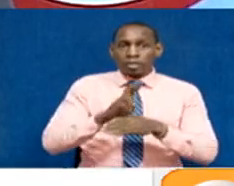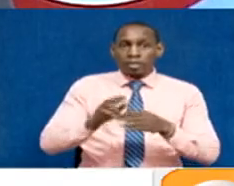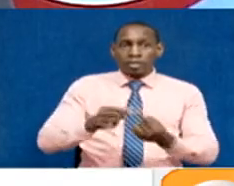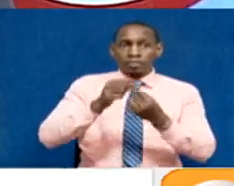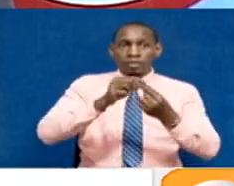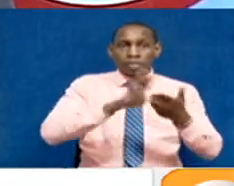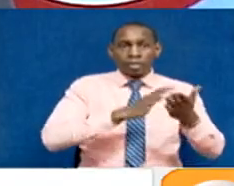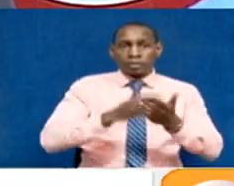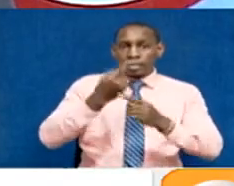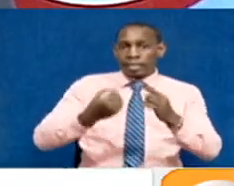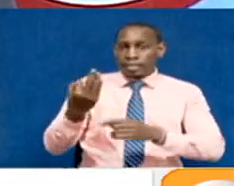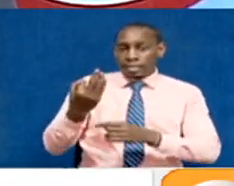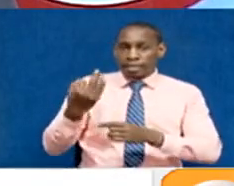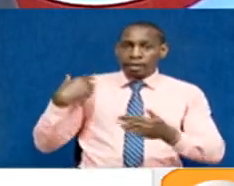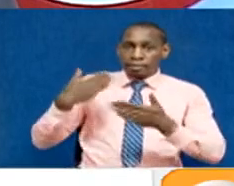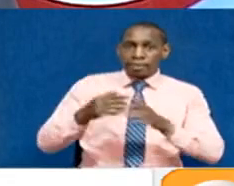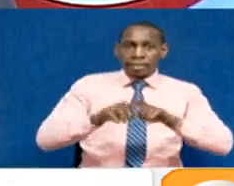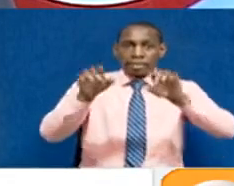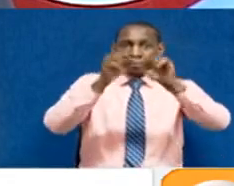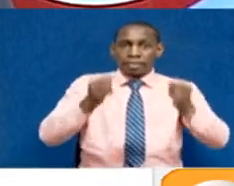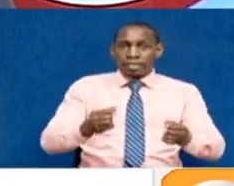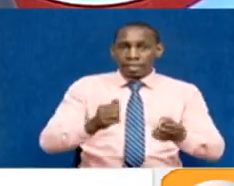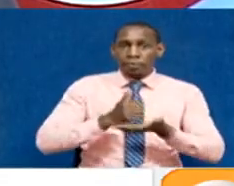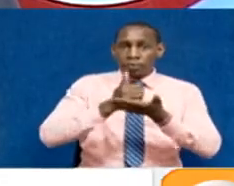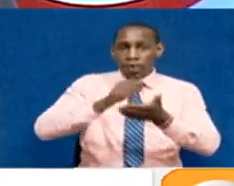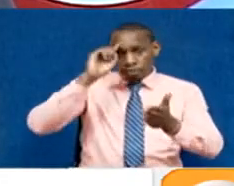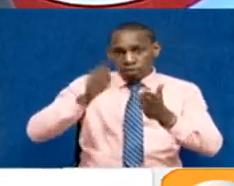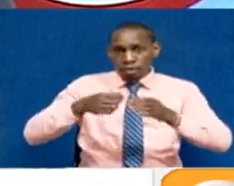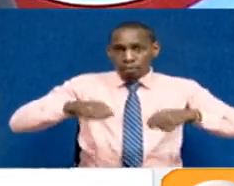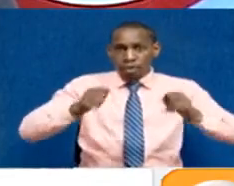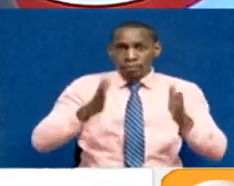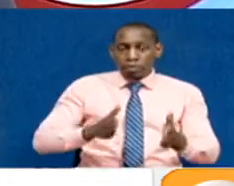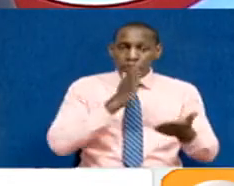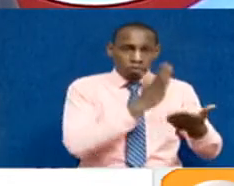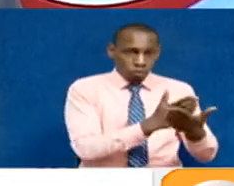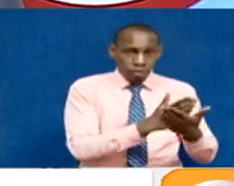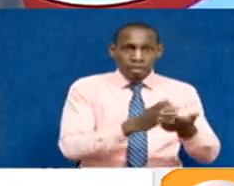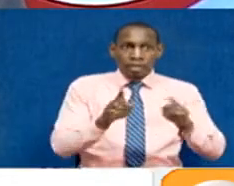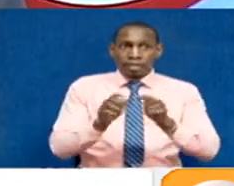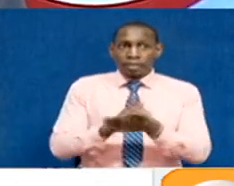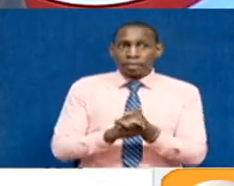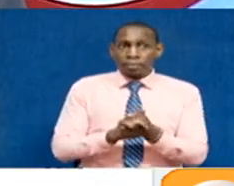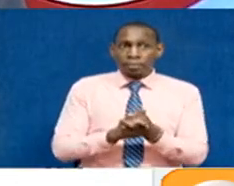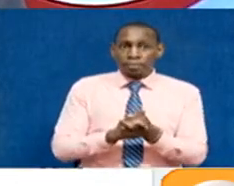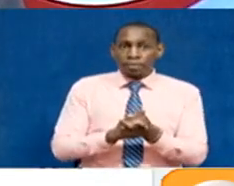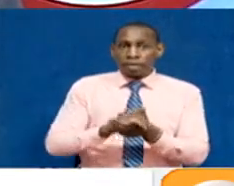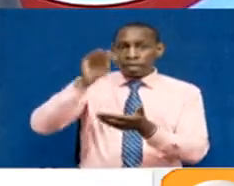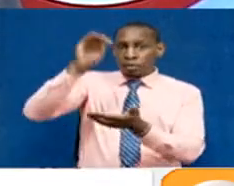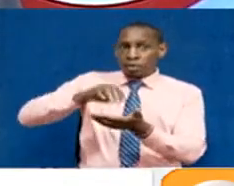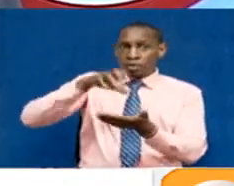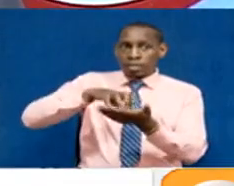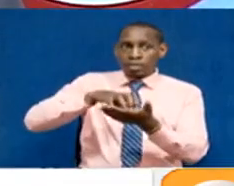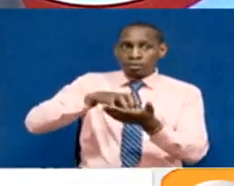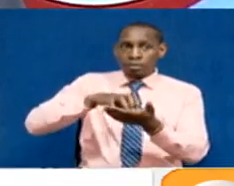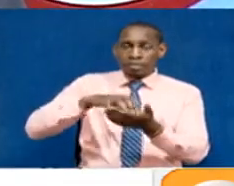maalum kwa miaka mitatu sasa. Mfumo huo umewasaidia kuwatambua waendeshaji bodaboda halali na kwa jumla ya kupunguza visa